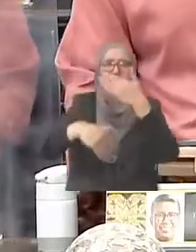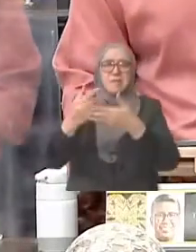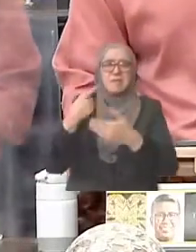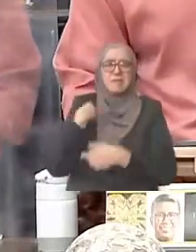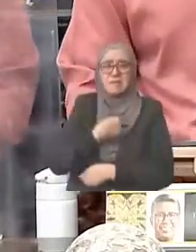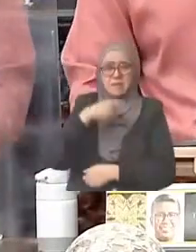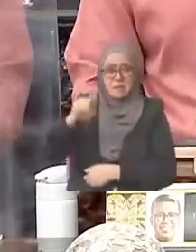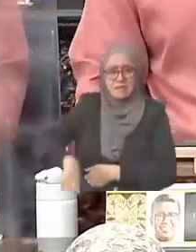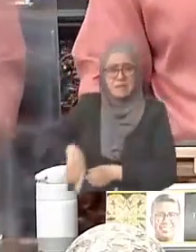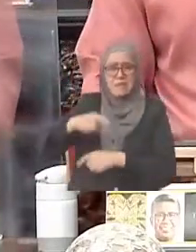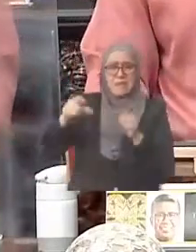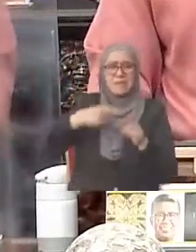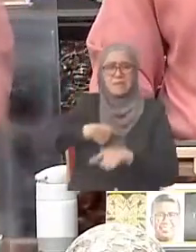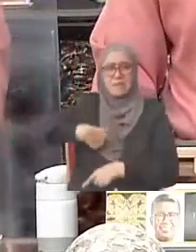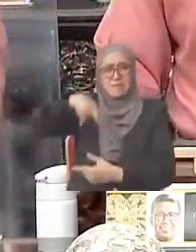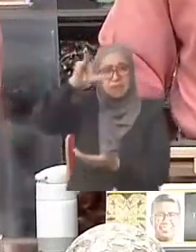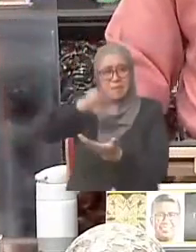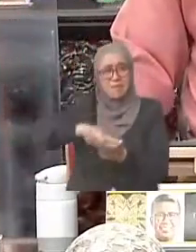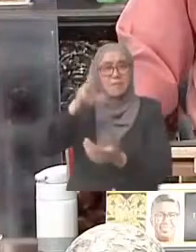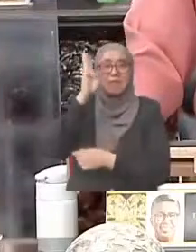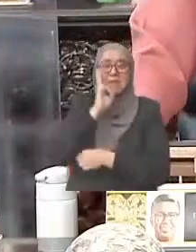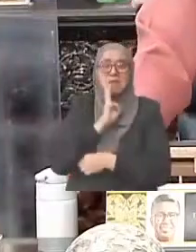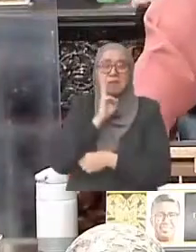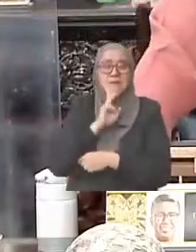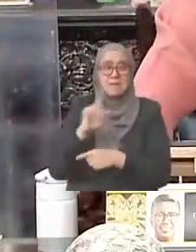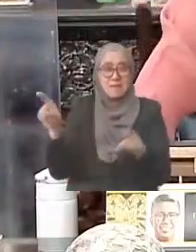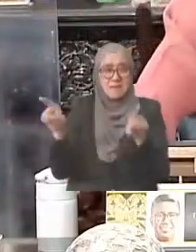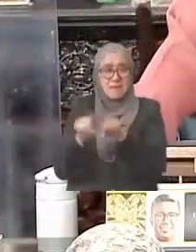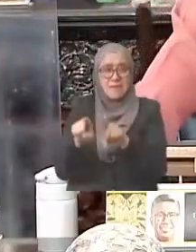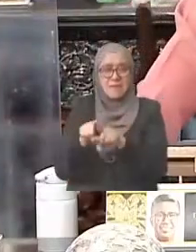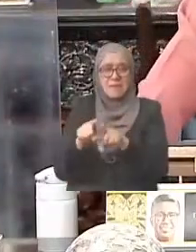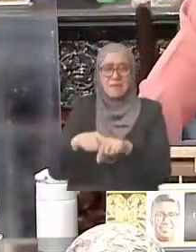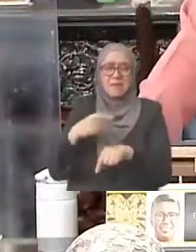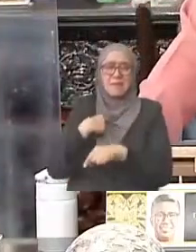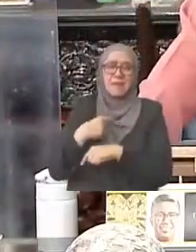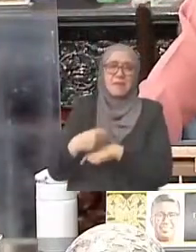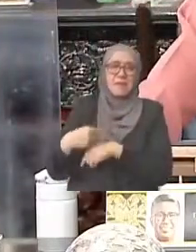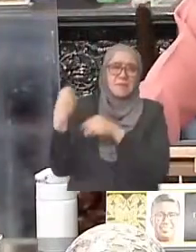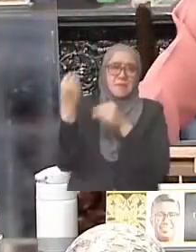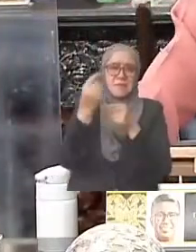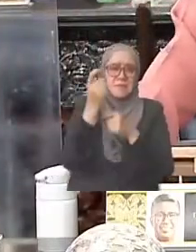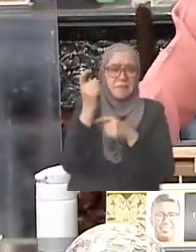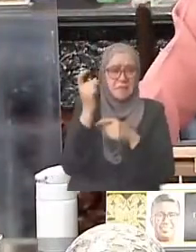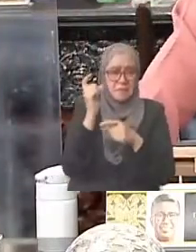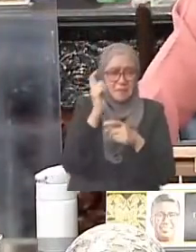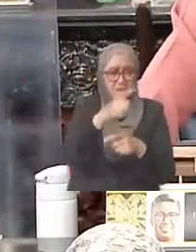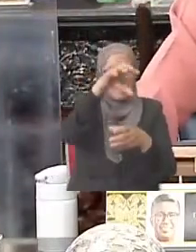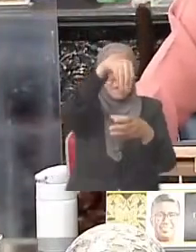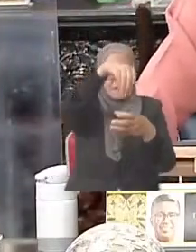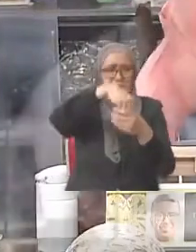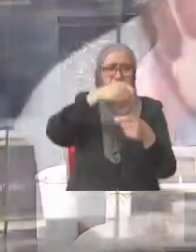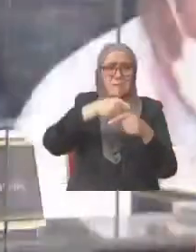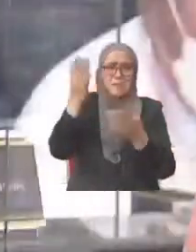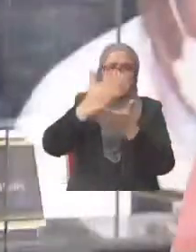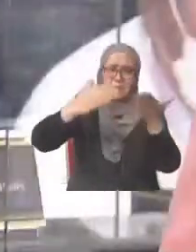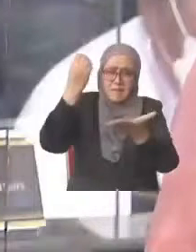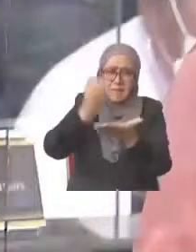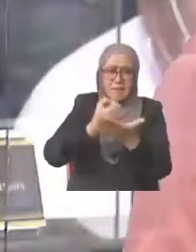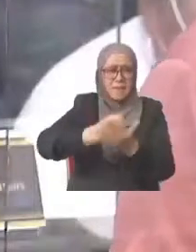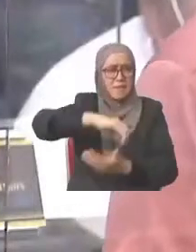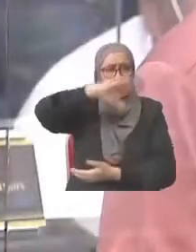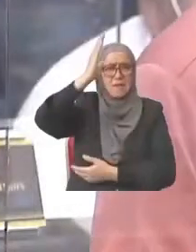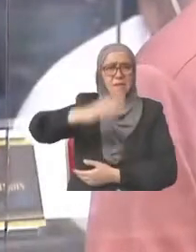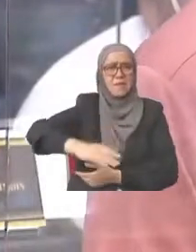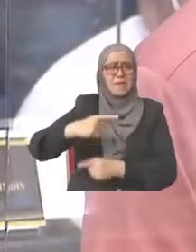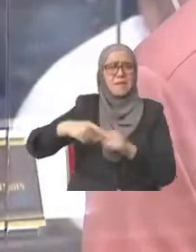kesejahteraan kita bersama sumbangan wanita dalam ekonomi tidak pernah dinafikan malah perlu diperkukuh buat